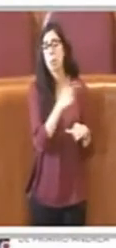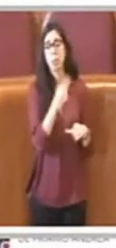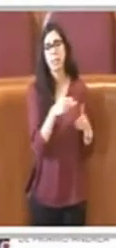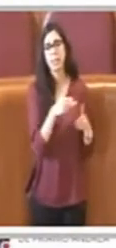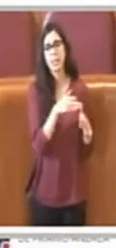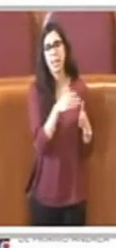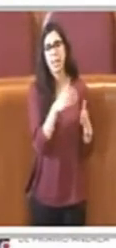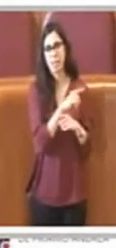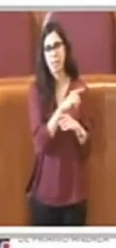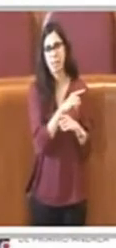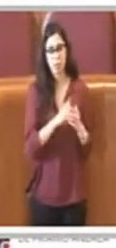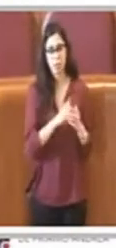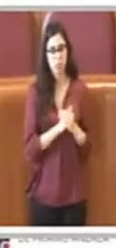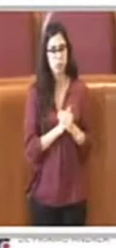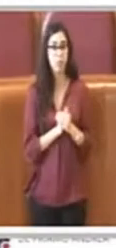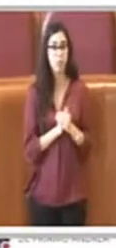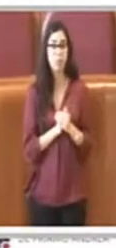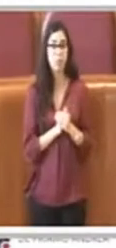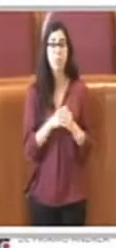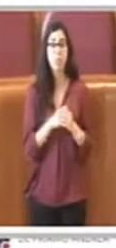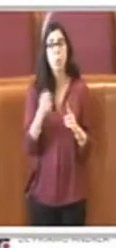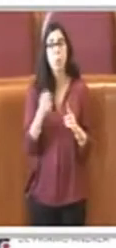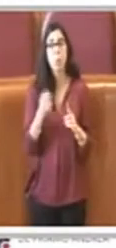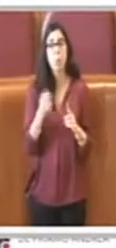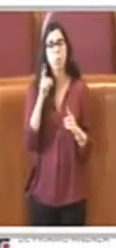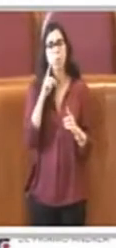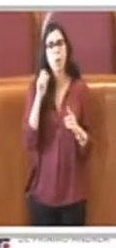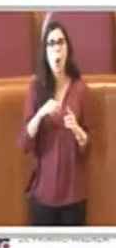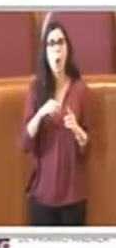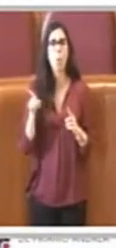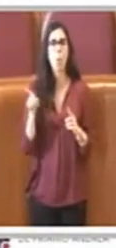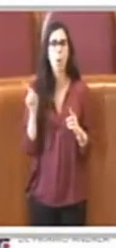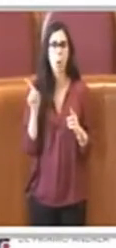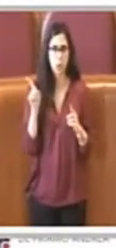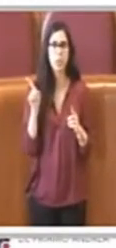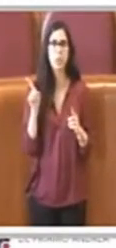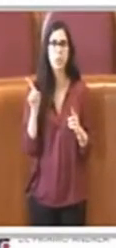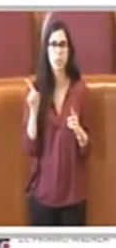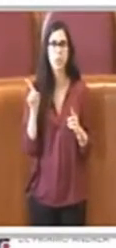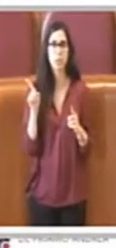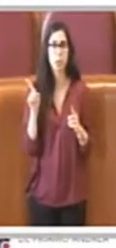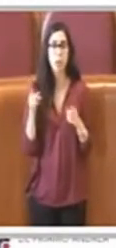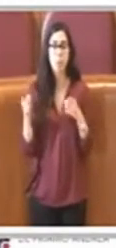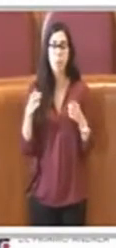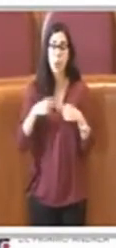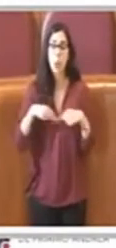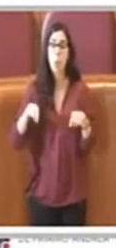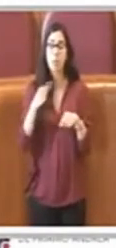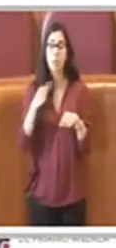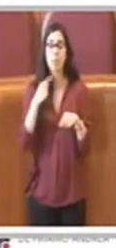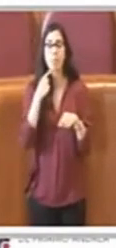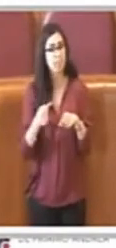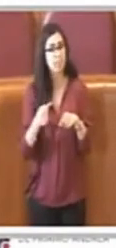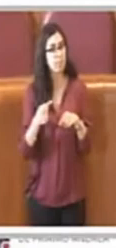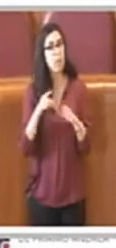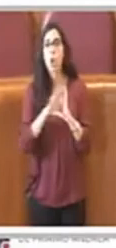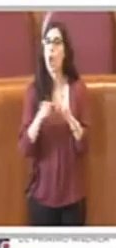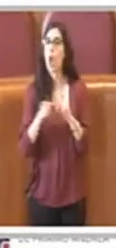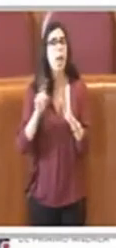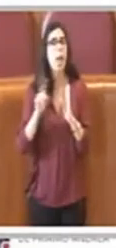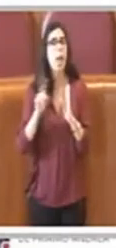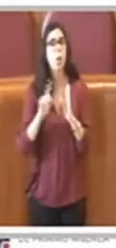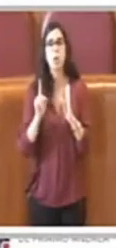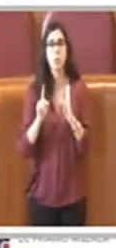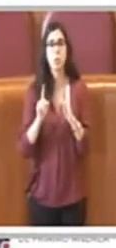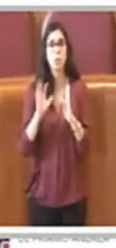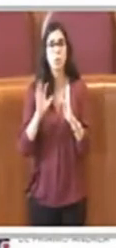Inoltre, sempre diciamo, le opposizioni hanno affermato in commissione l'incostituzionalità di discriminare una persona nel